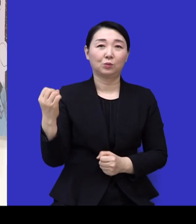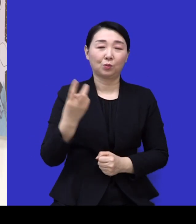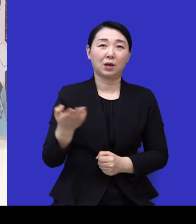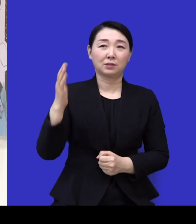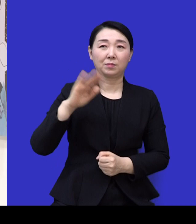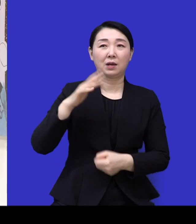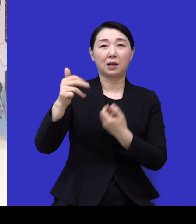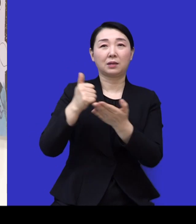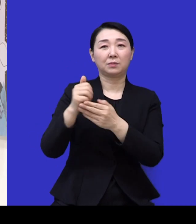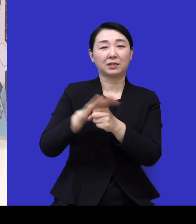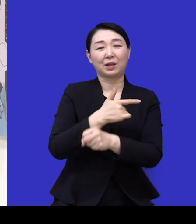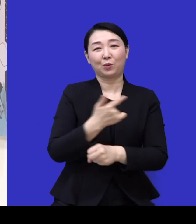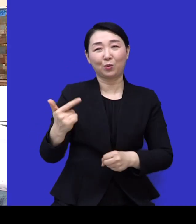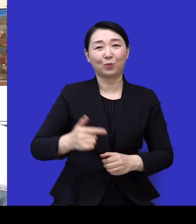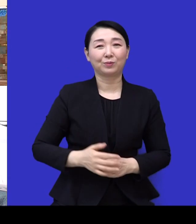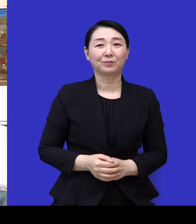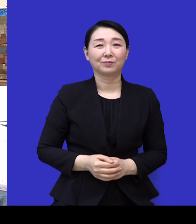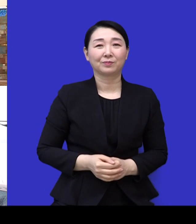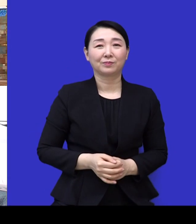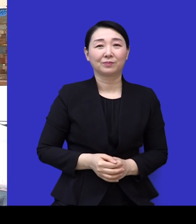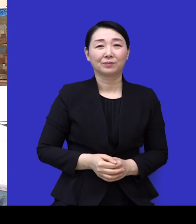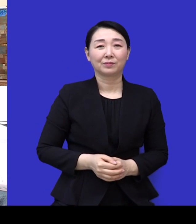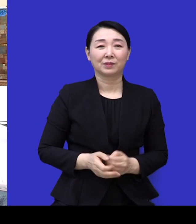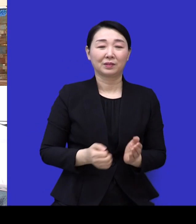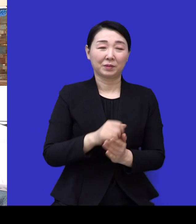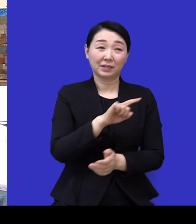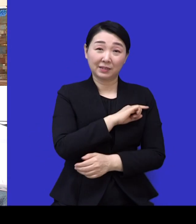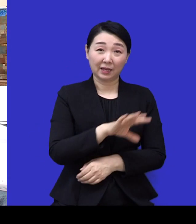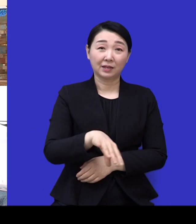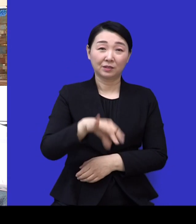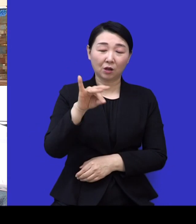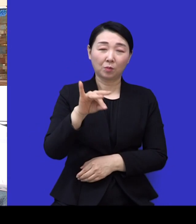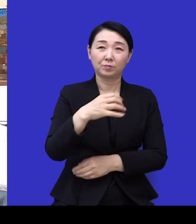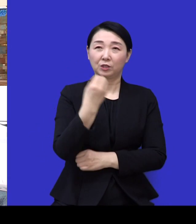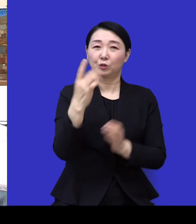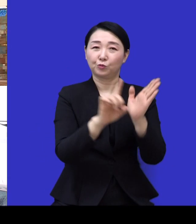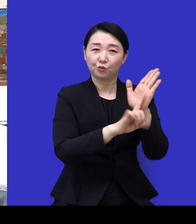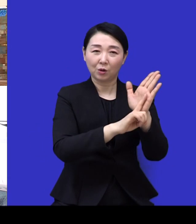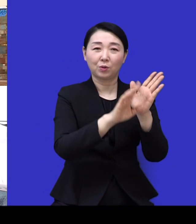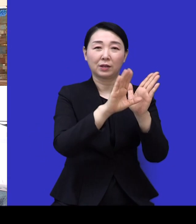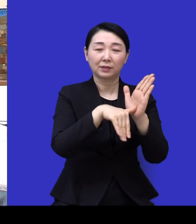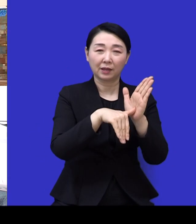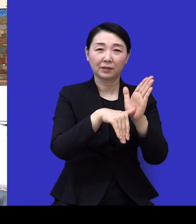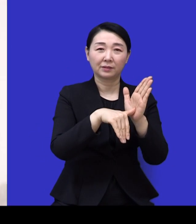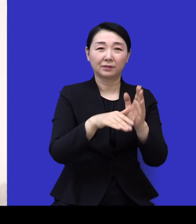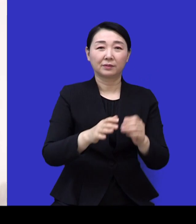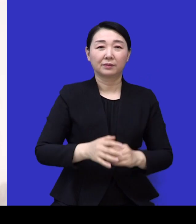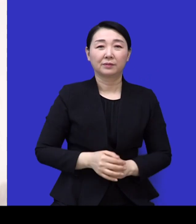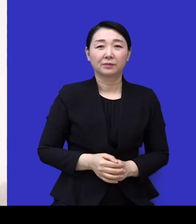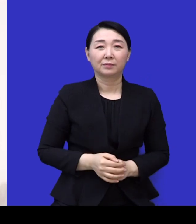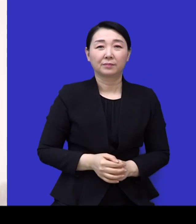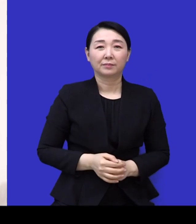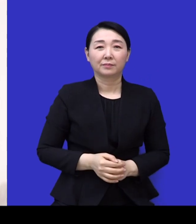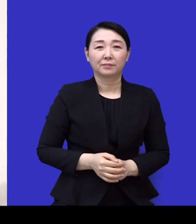하지만 하나님 사랑은 훨씬 더 크신데 네네. 그래서 제일 처음에 신문 광고를 뭐 일간지에 낼 때